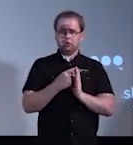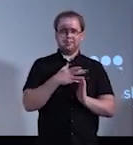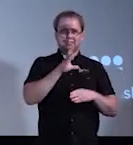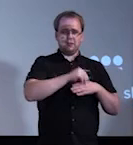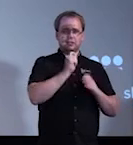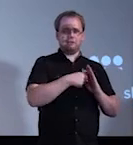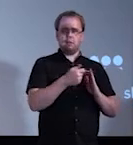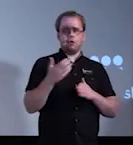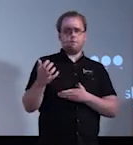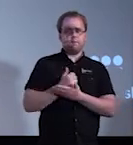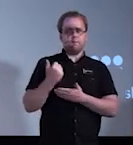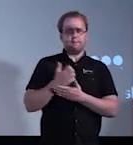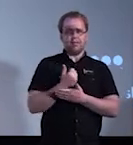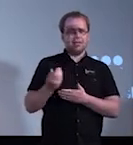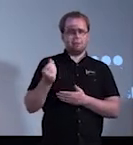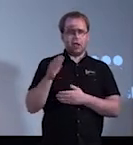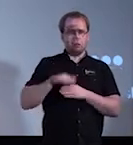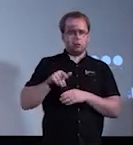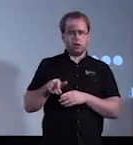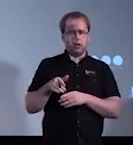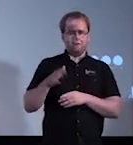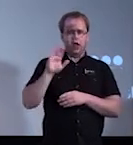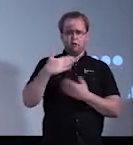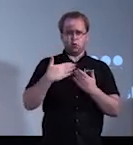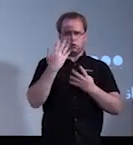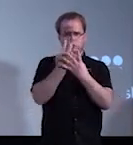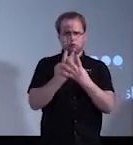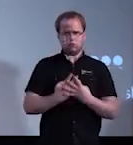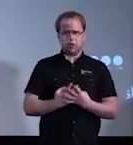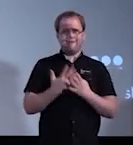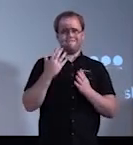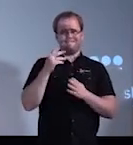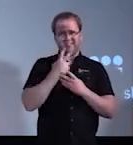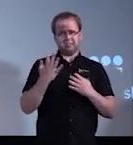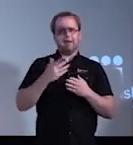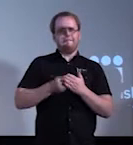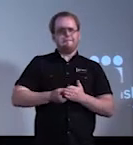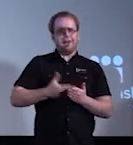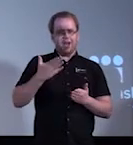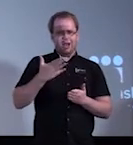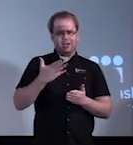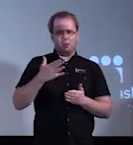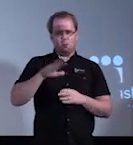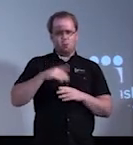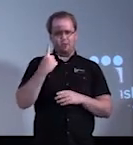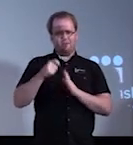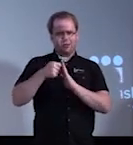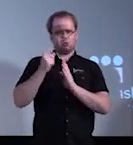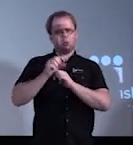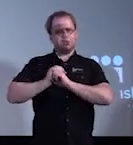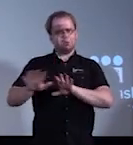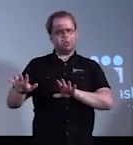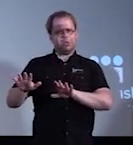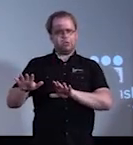film. Vi gjorde en kartläggning här om veckan som visar att värdet på den film som sprids olagligt är